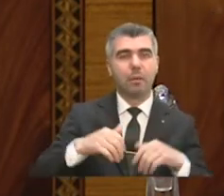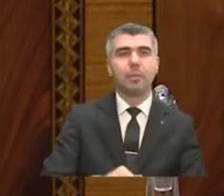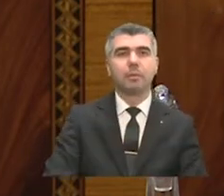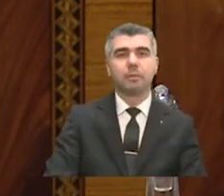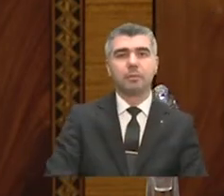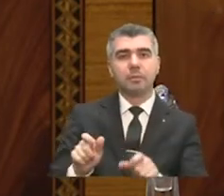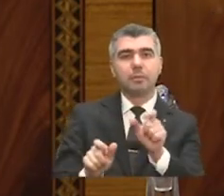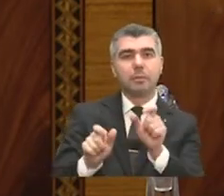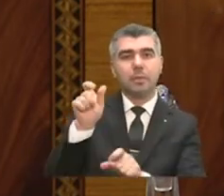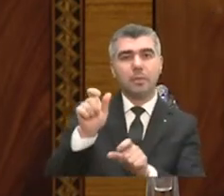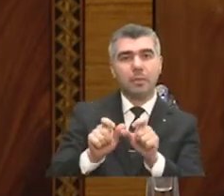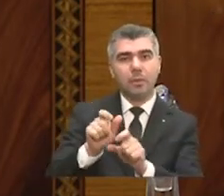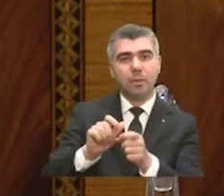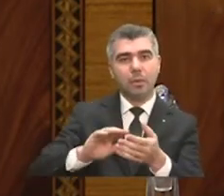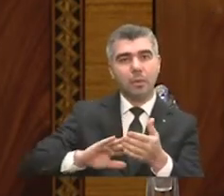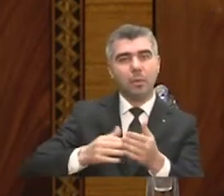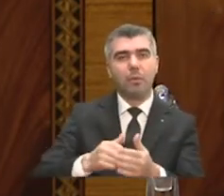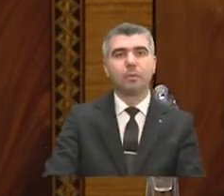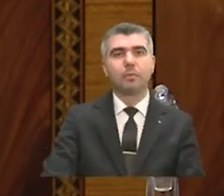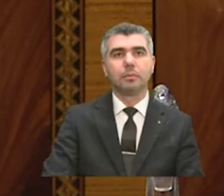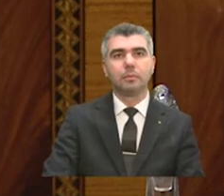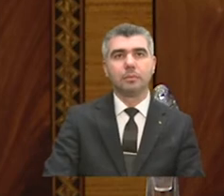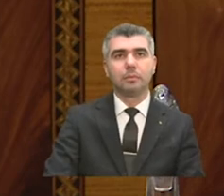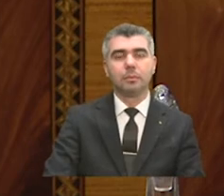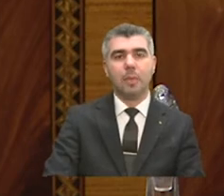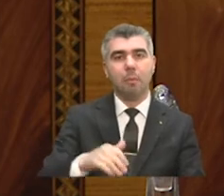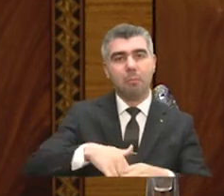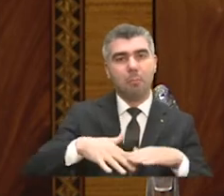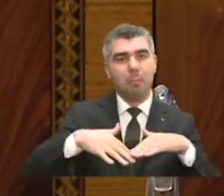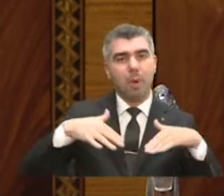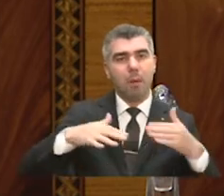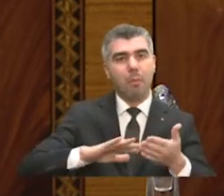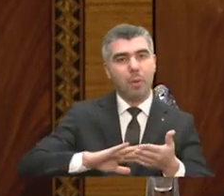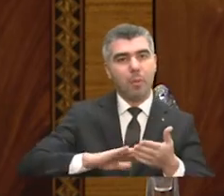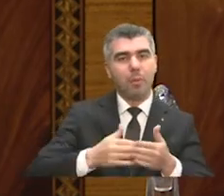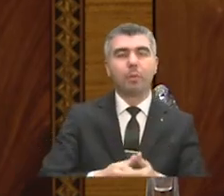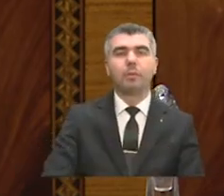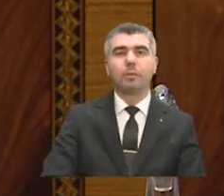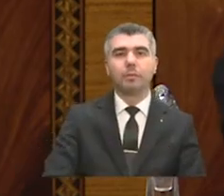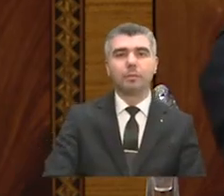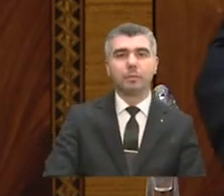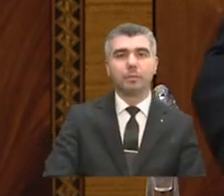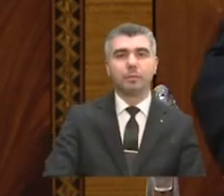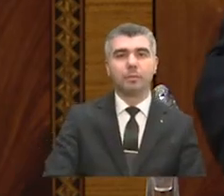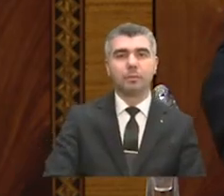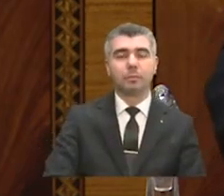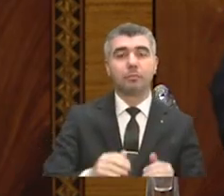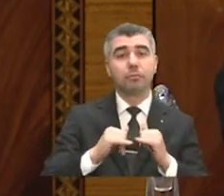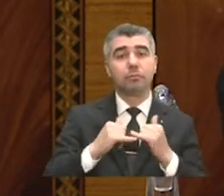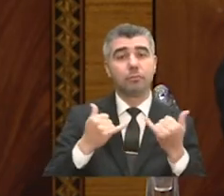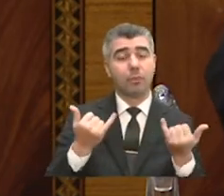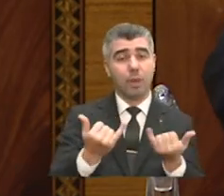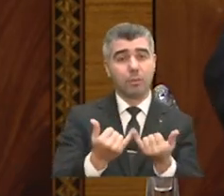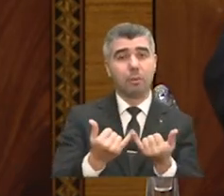Messieurs les présidents, mesdames et messieurs les parlementaires,